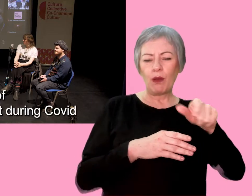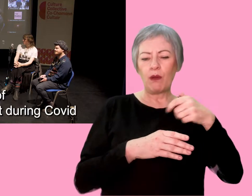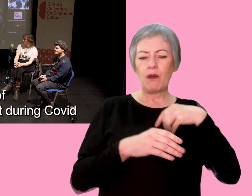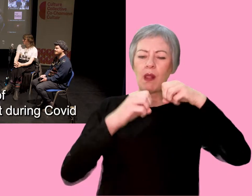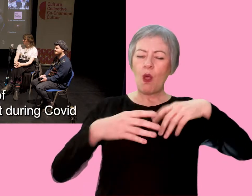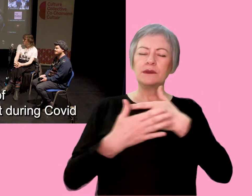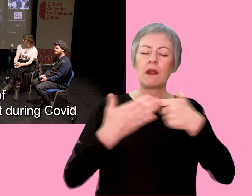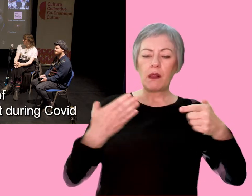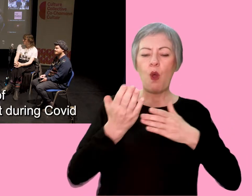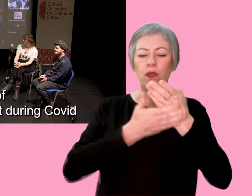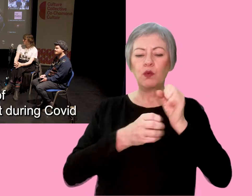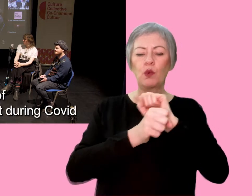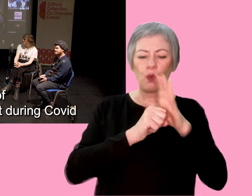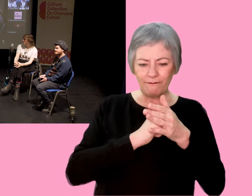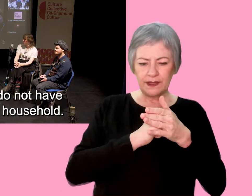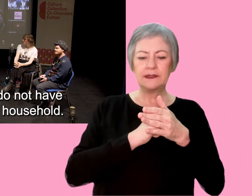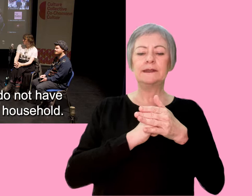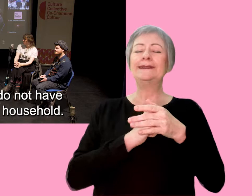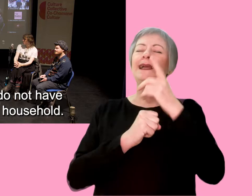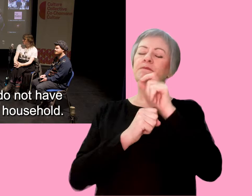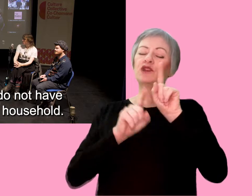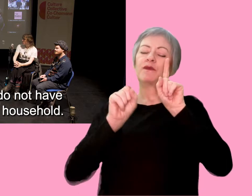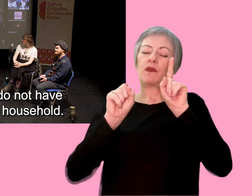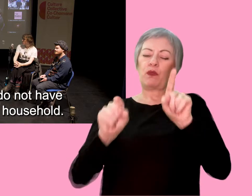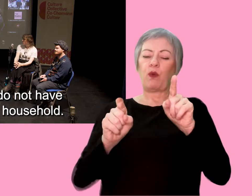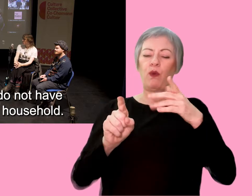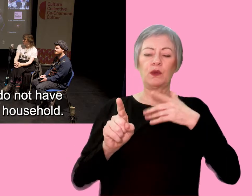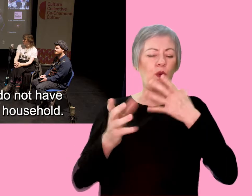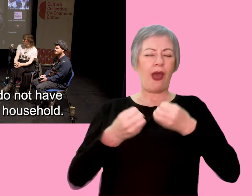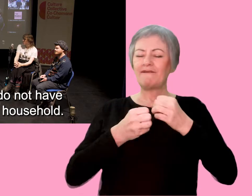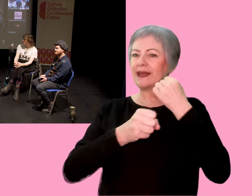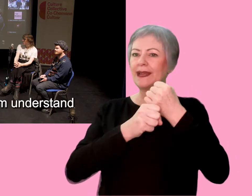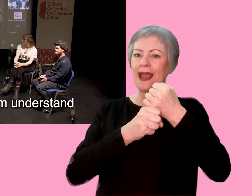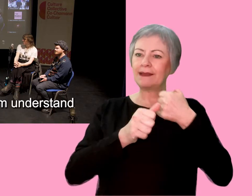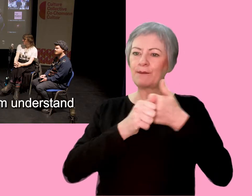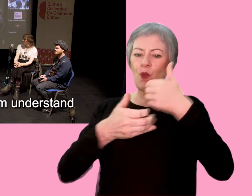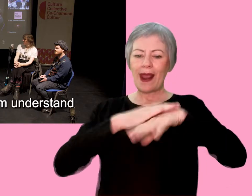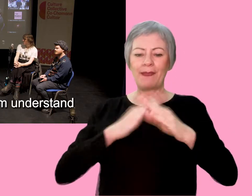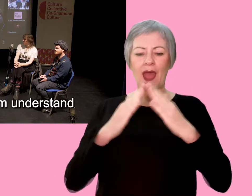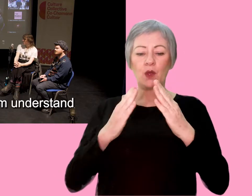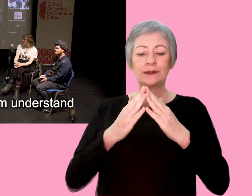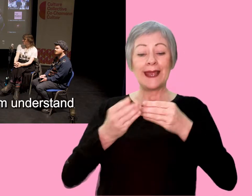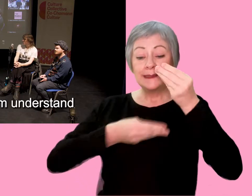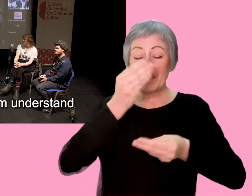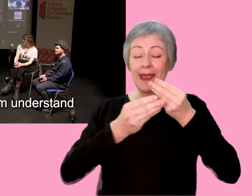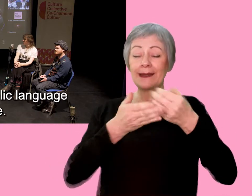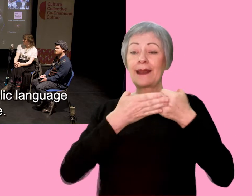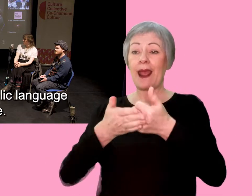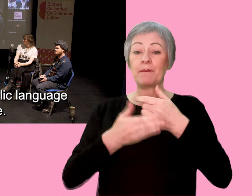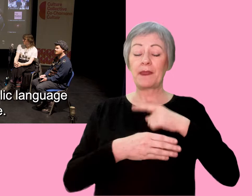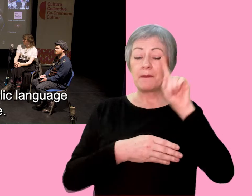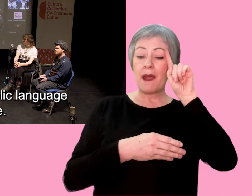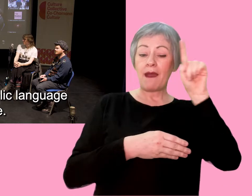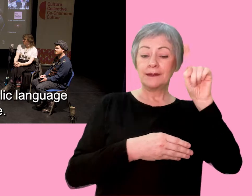amach tar Gaelic trai COVID. Gehaardig van de Gaelic ans een tajachke. En ik gelijking eif op jasjach is baajach